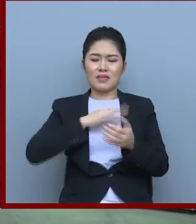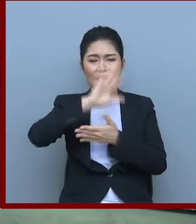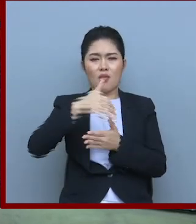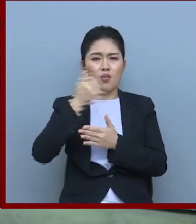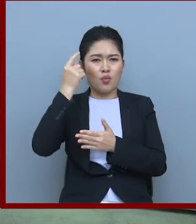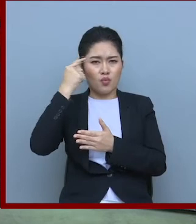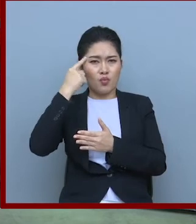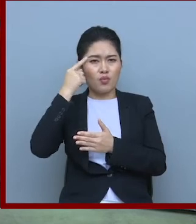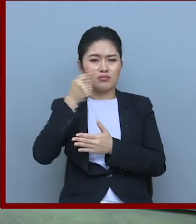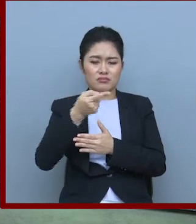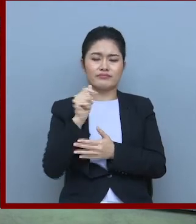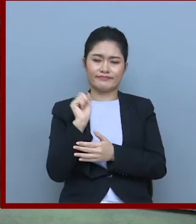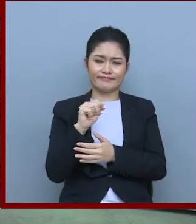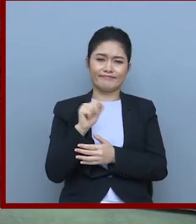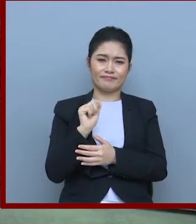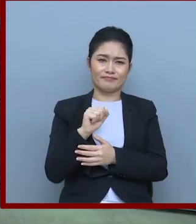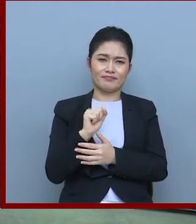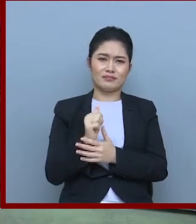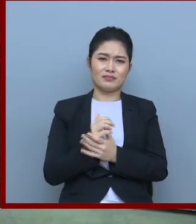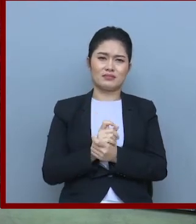เป็นว่า Node.js ก็ใช่นะครับ